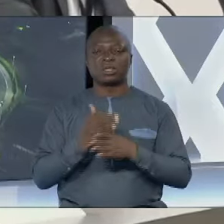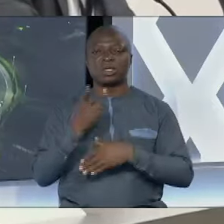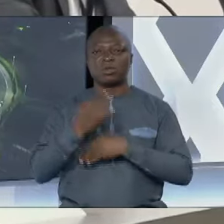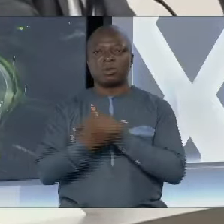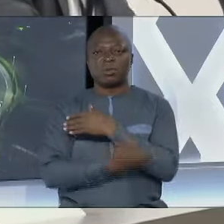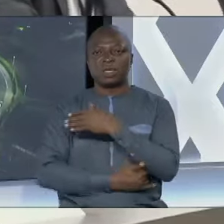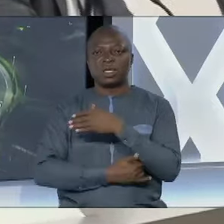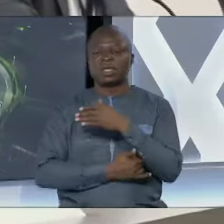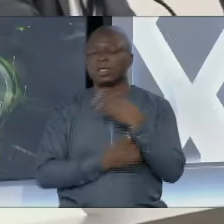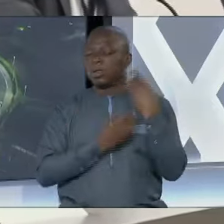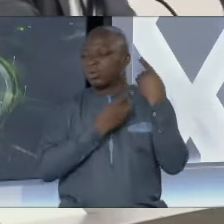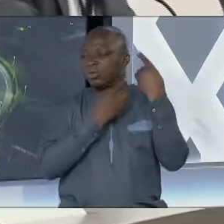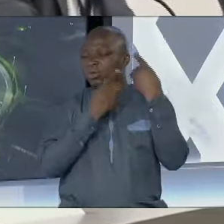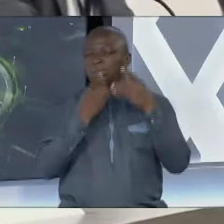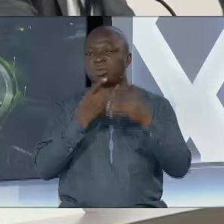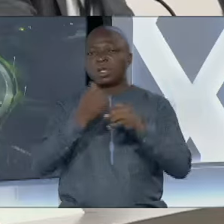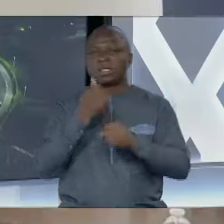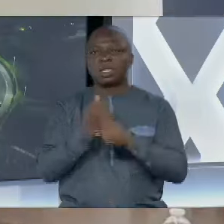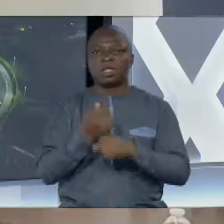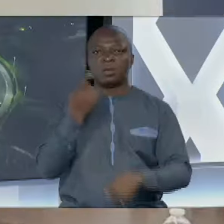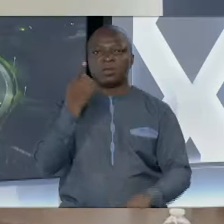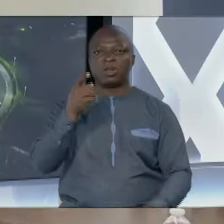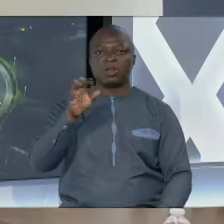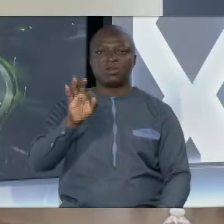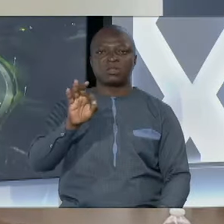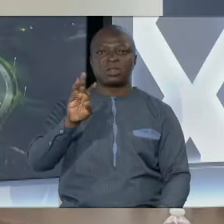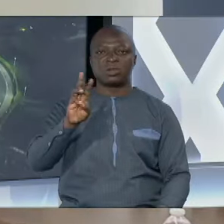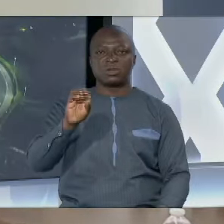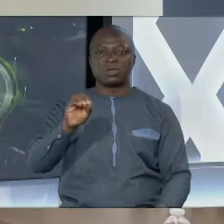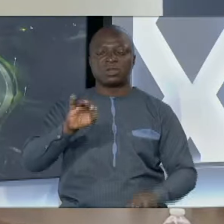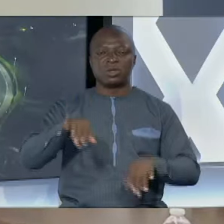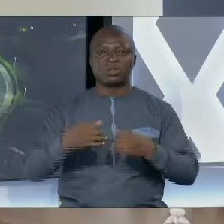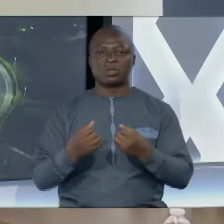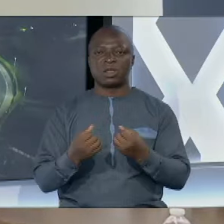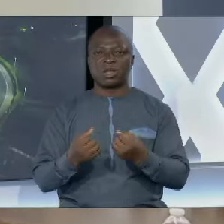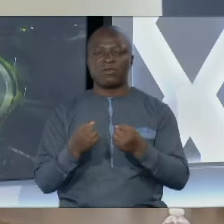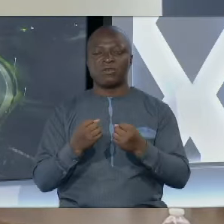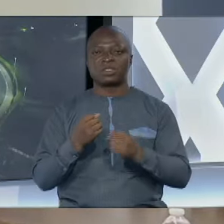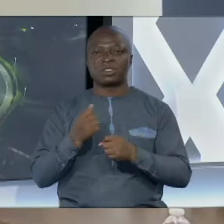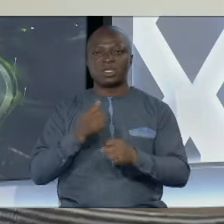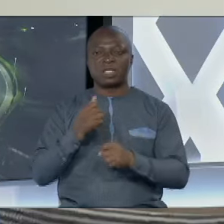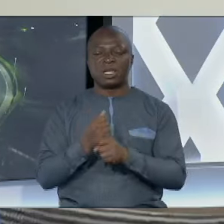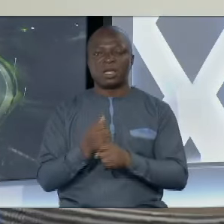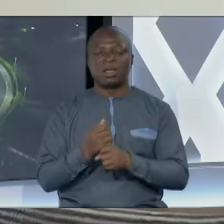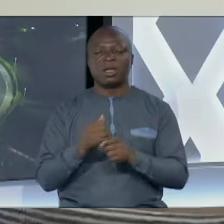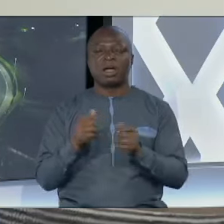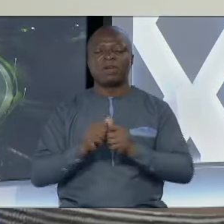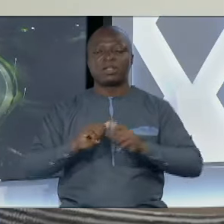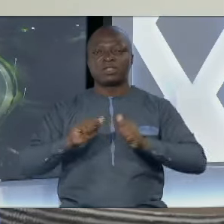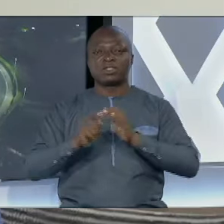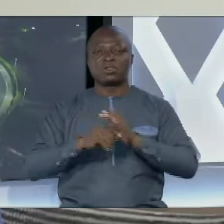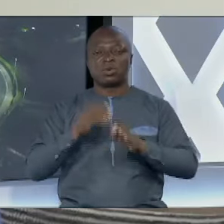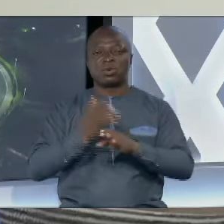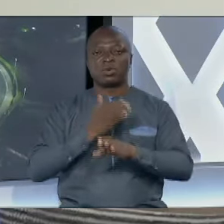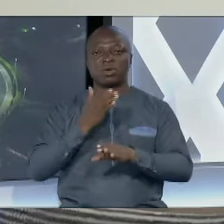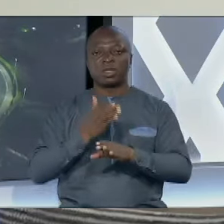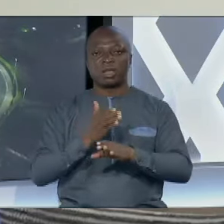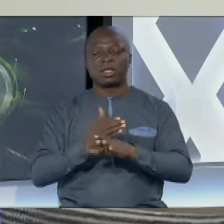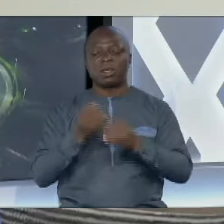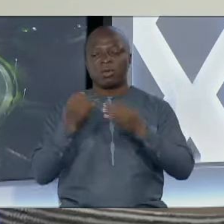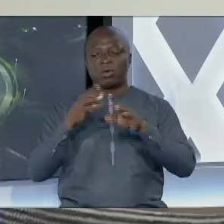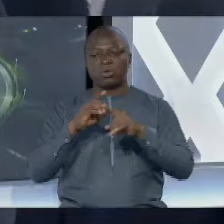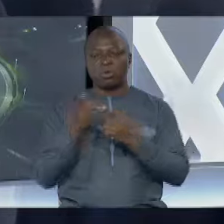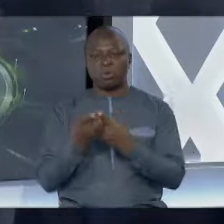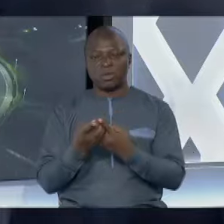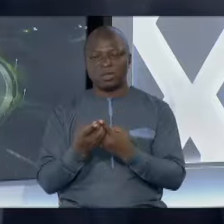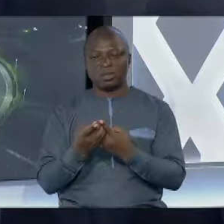pays datent des années 60 et se sont renforcées ces cinq dernières décennies avec des actions concrètes dans plusieurs